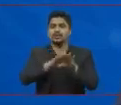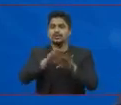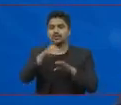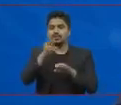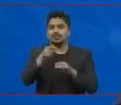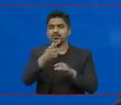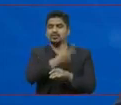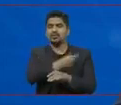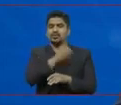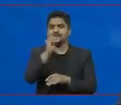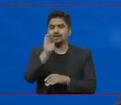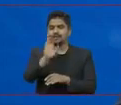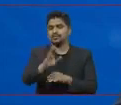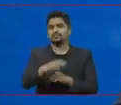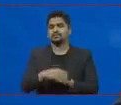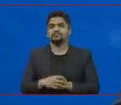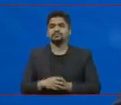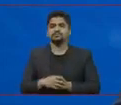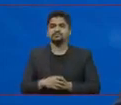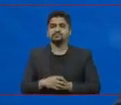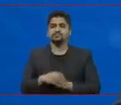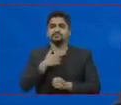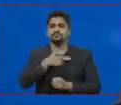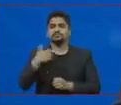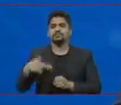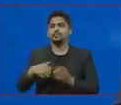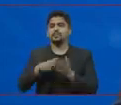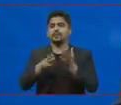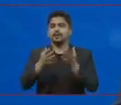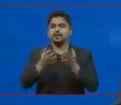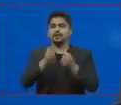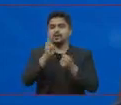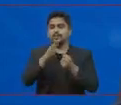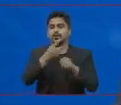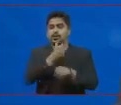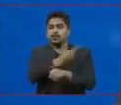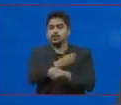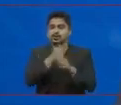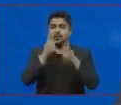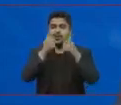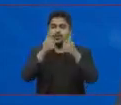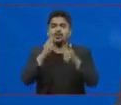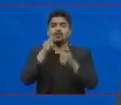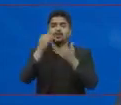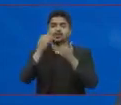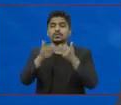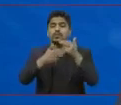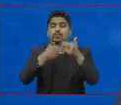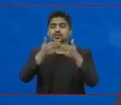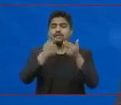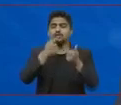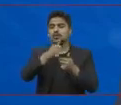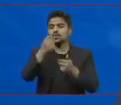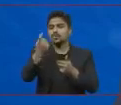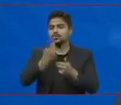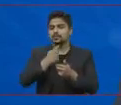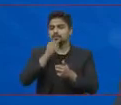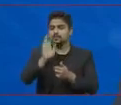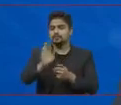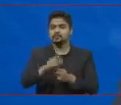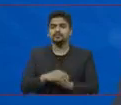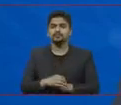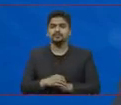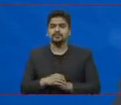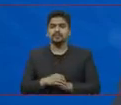यो खोप लगाइएको छ। चीनबाट आएको भेरोसेल खोप अभियान कहिलेसम्म चल्छ भनेर अर्को प्रश्न गर्नुभएको